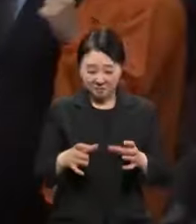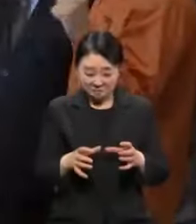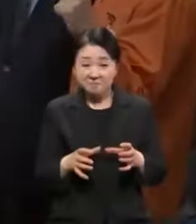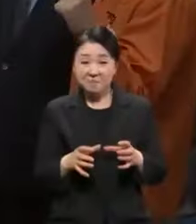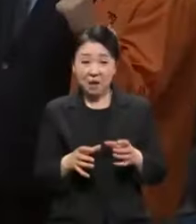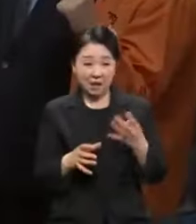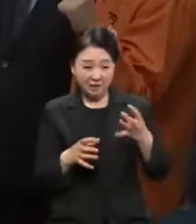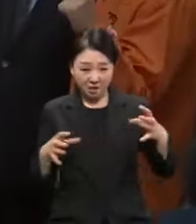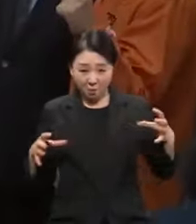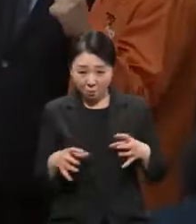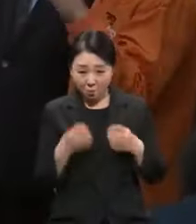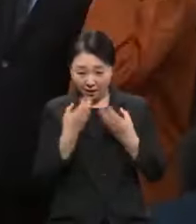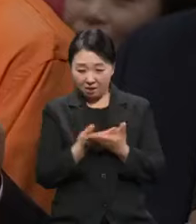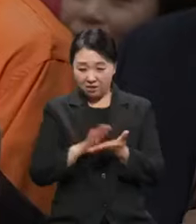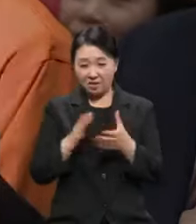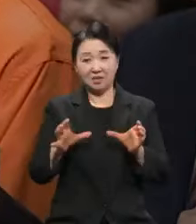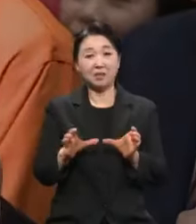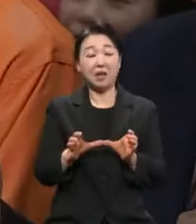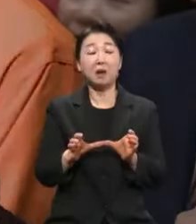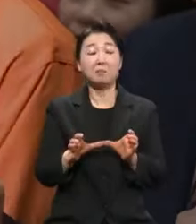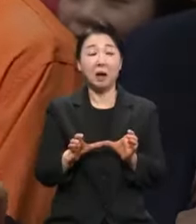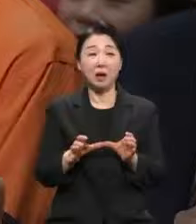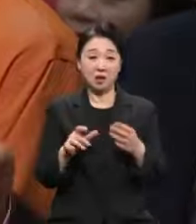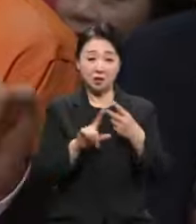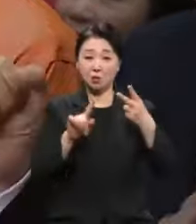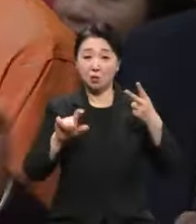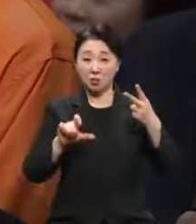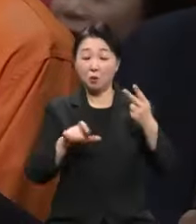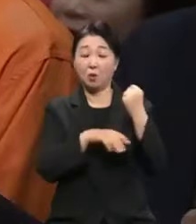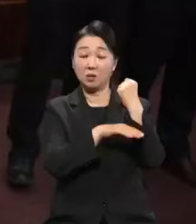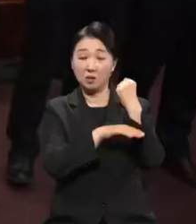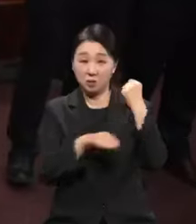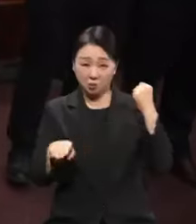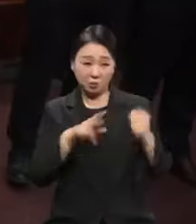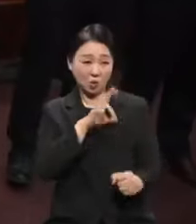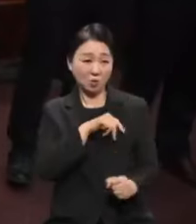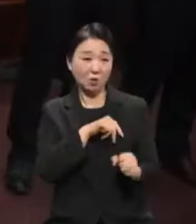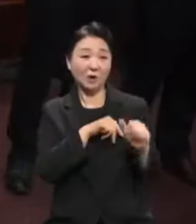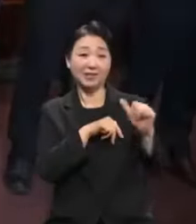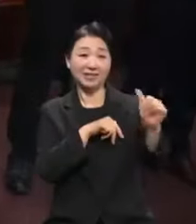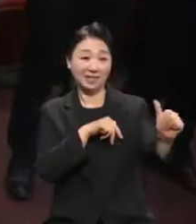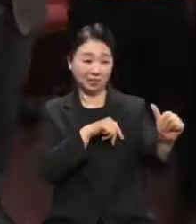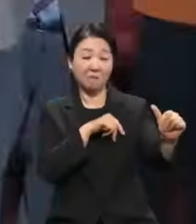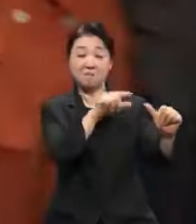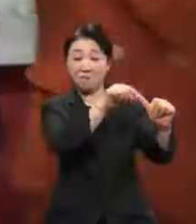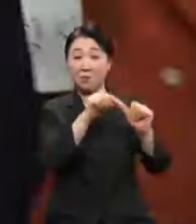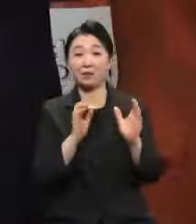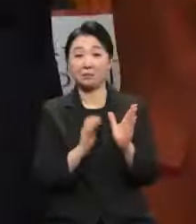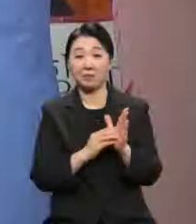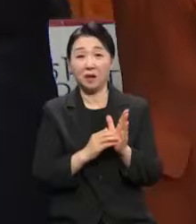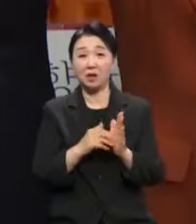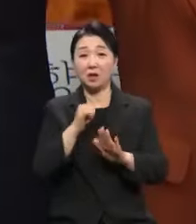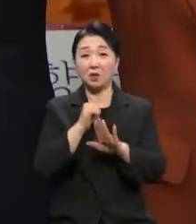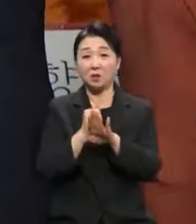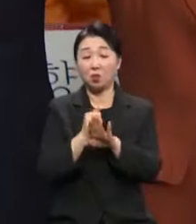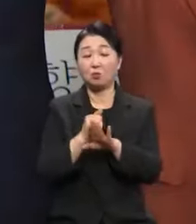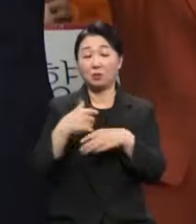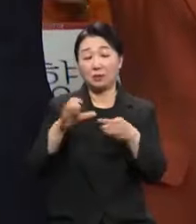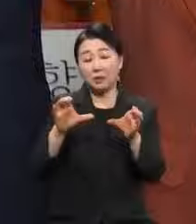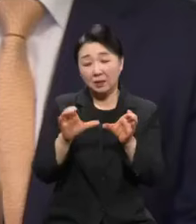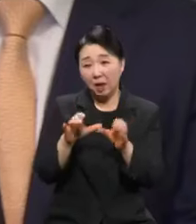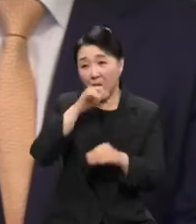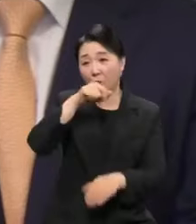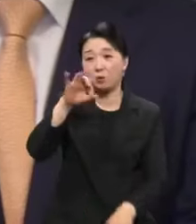모인 개혁신당은 지난 15일 기준으로 현역 의원 5명을 확보하면서 정당 보조금 6억 6천만 원을